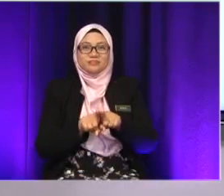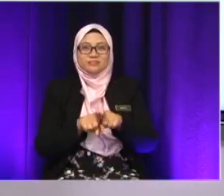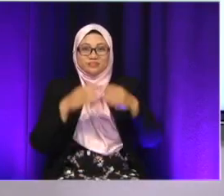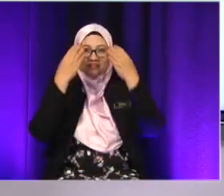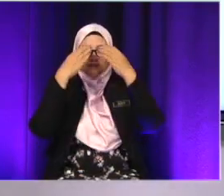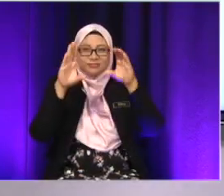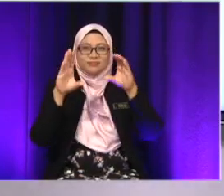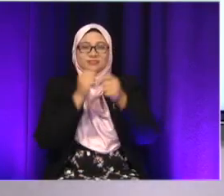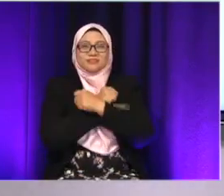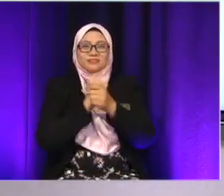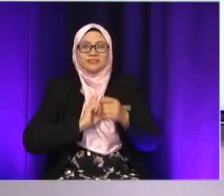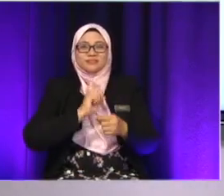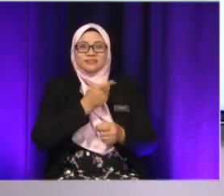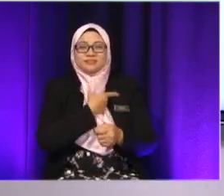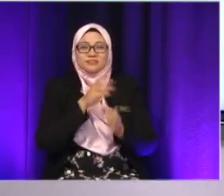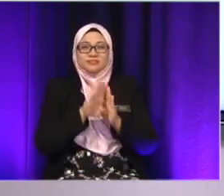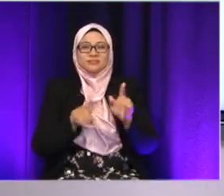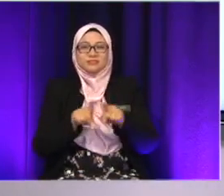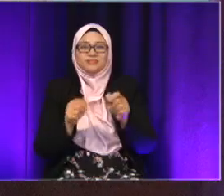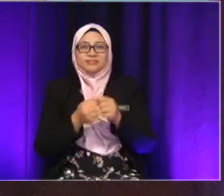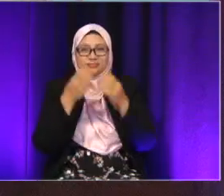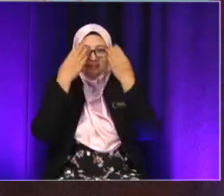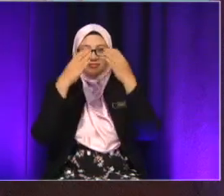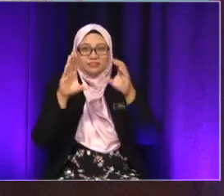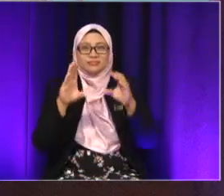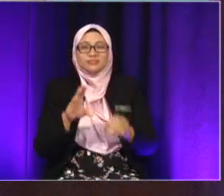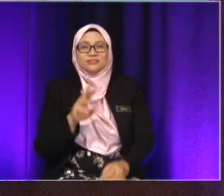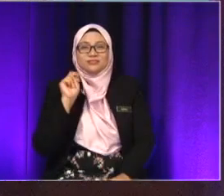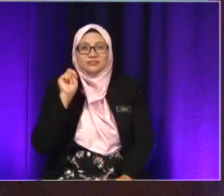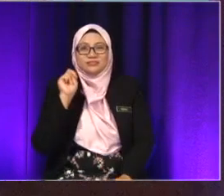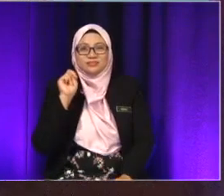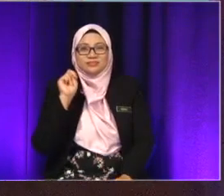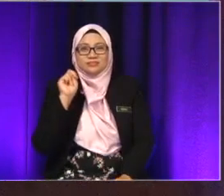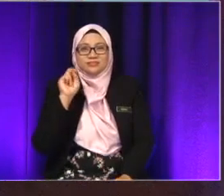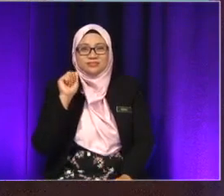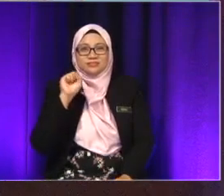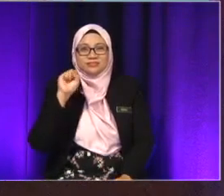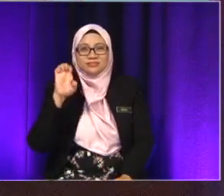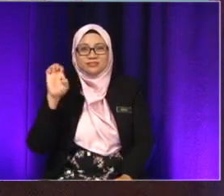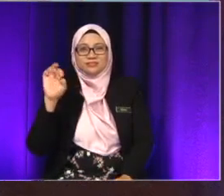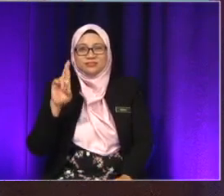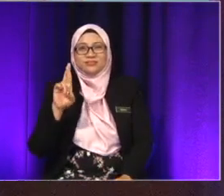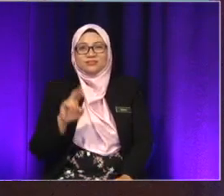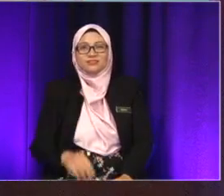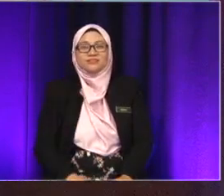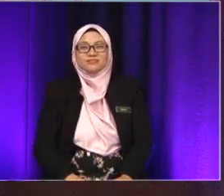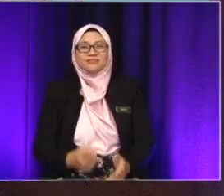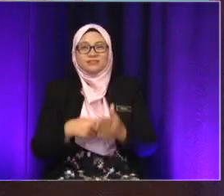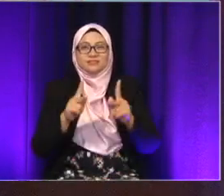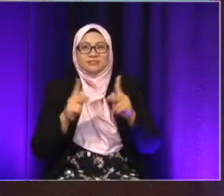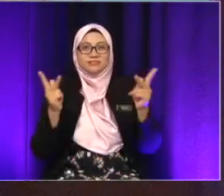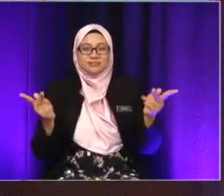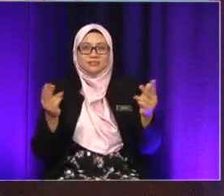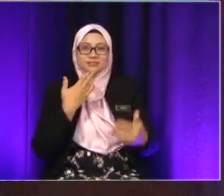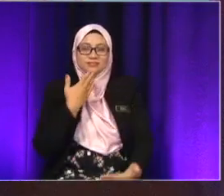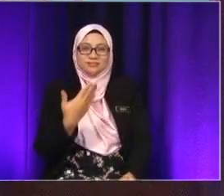di studio. Kita bersama dengan Cikgu Muhammad Nasir Samsudin. Apa khabar cikgu? Khabar baik, alhamdulillah. Alhamdulillah. Okay. Terima kasih cikgu